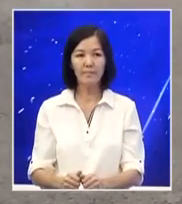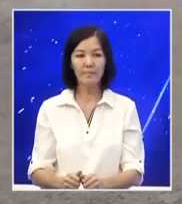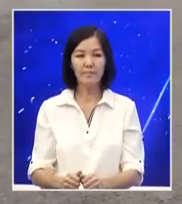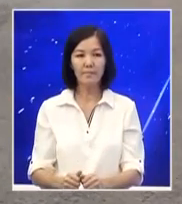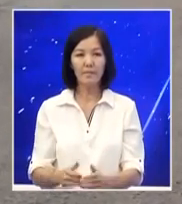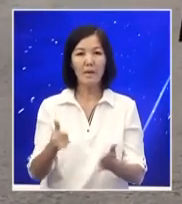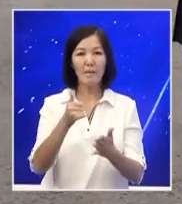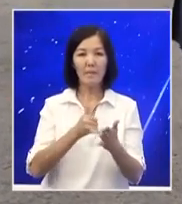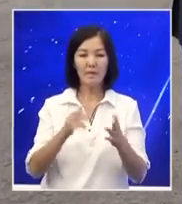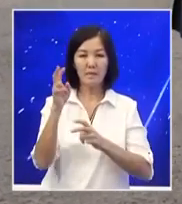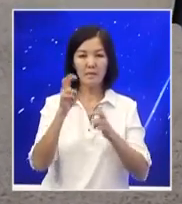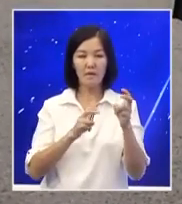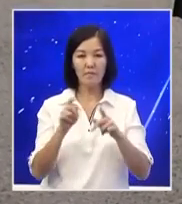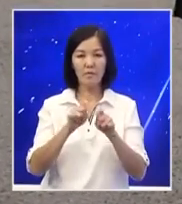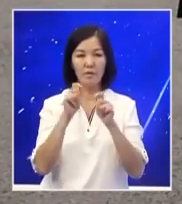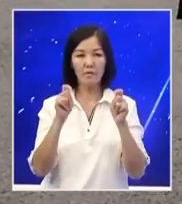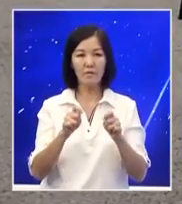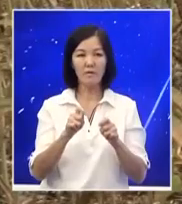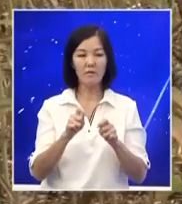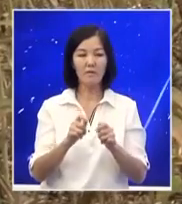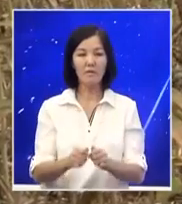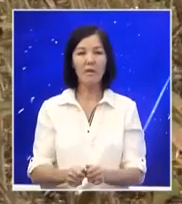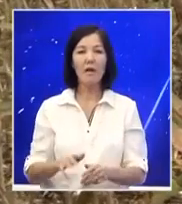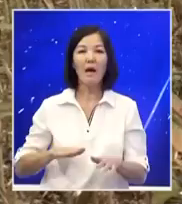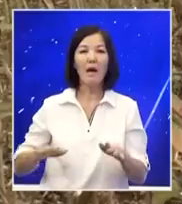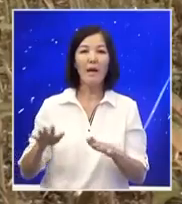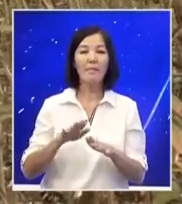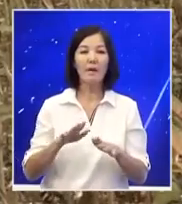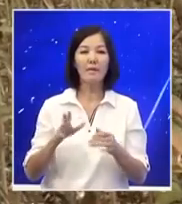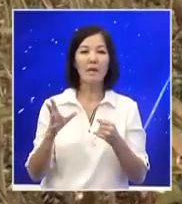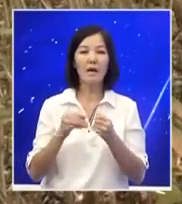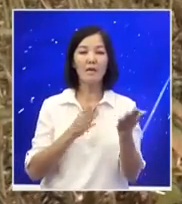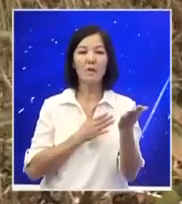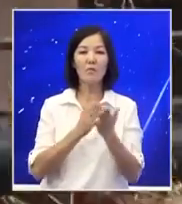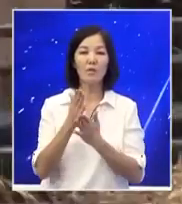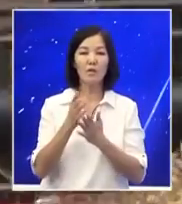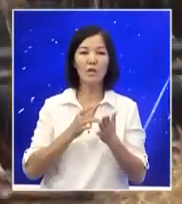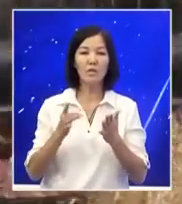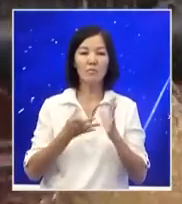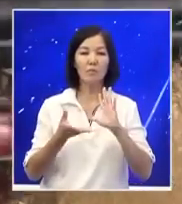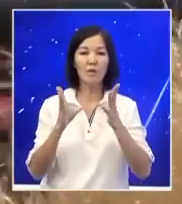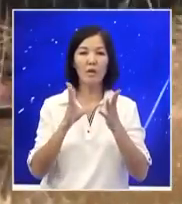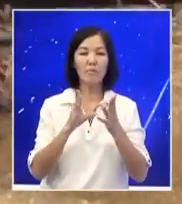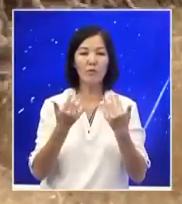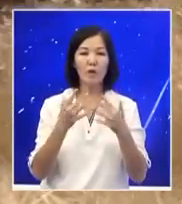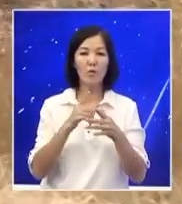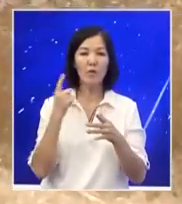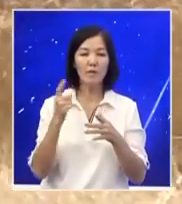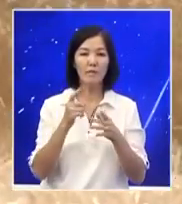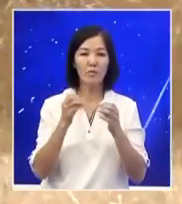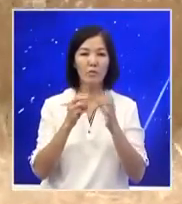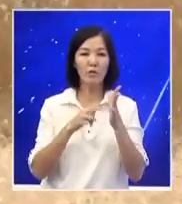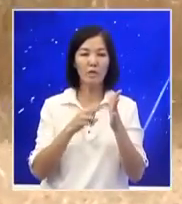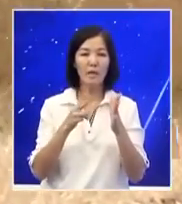Сейчас у вас сколько ворошаем? 450. Аймағымыз агроөнеркәсіпті. Республика бойынша ауыл шаруашылық өнімінің